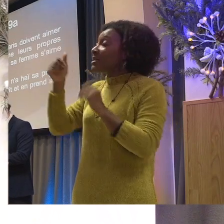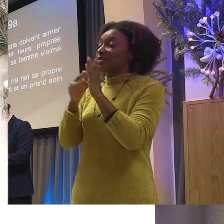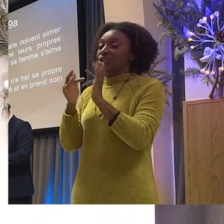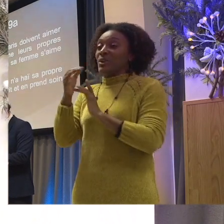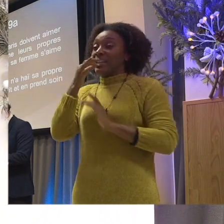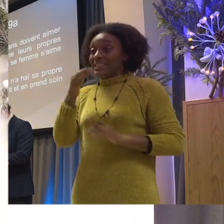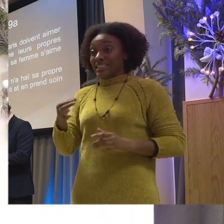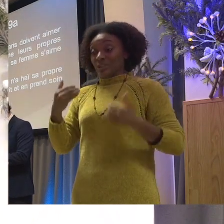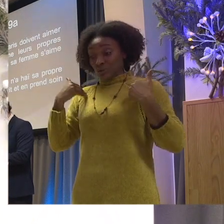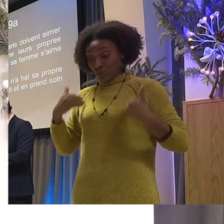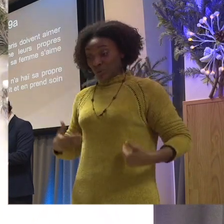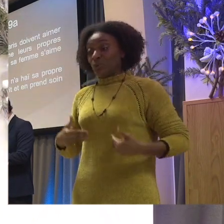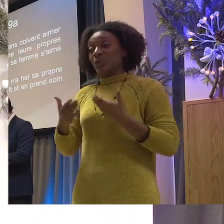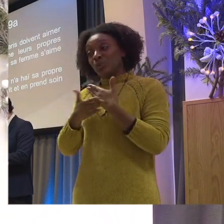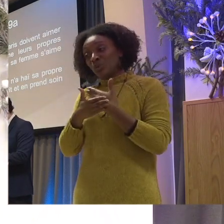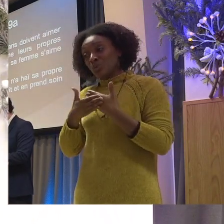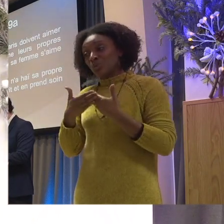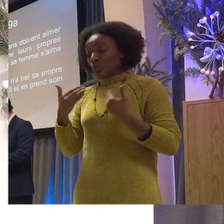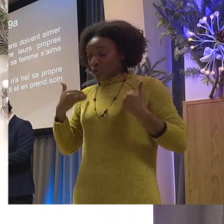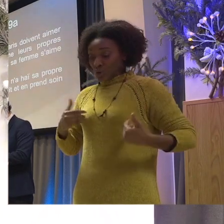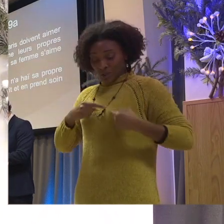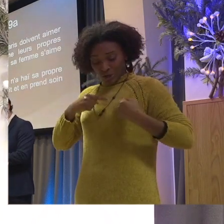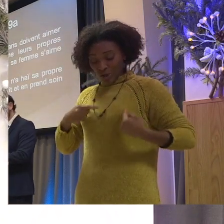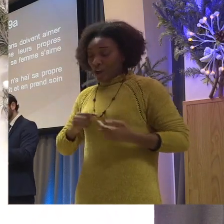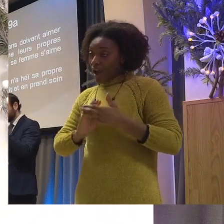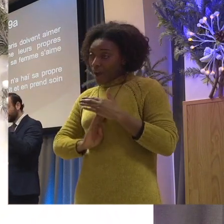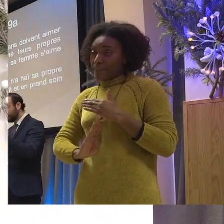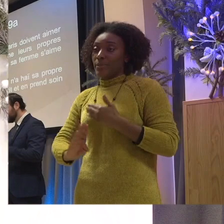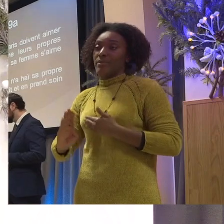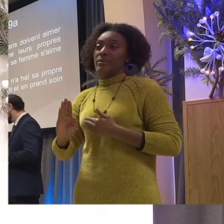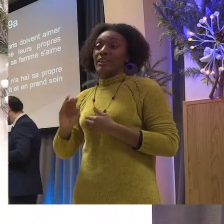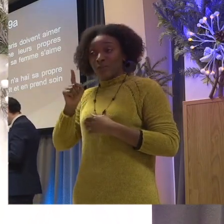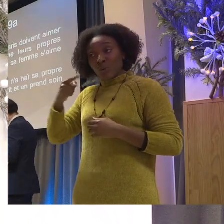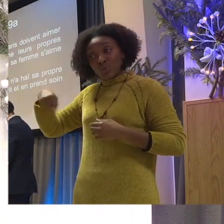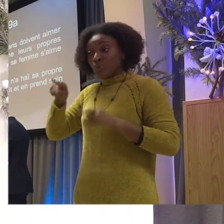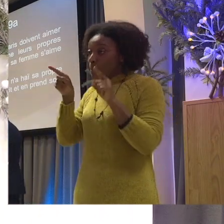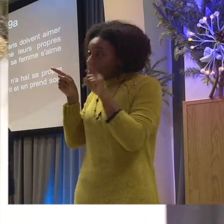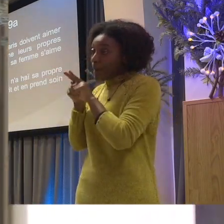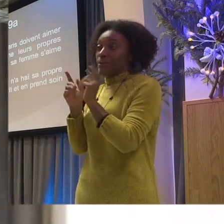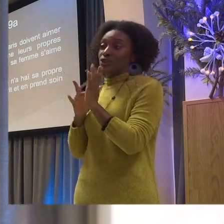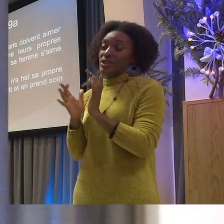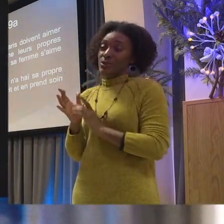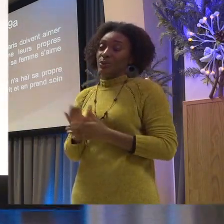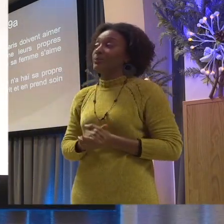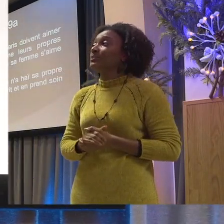Amen. Toujours d'après ce verset 29, il la nourrit et en prend soin.